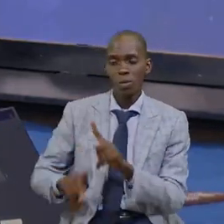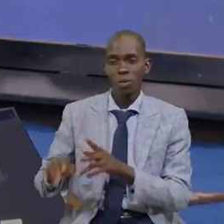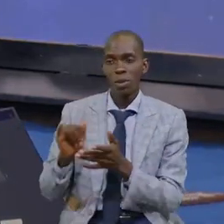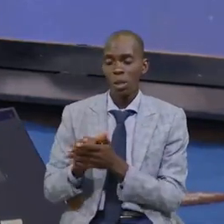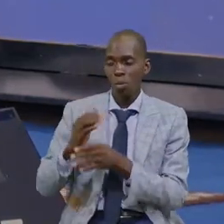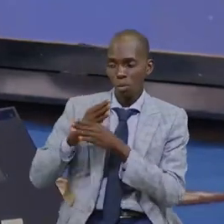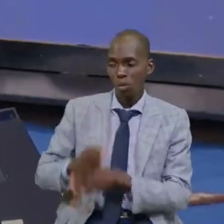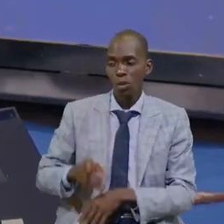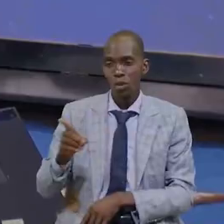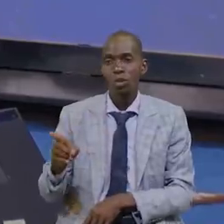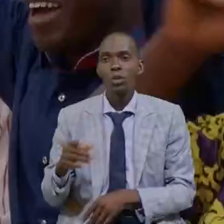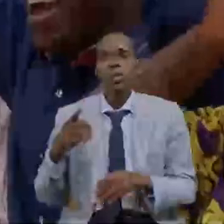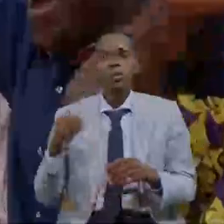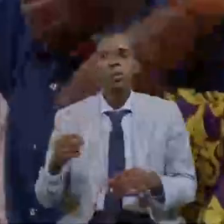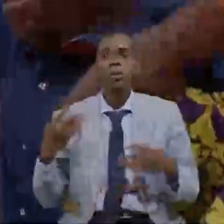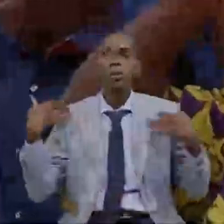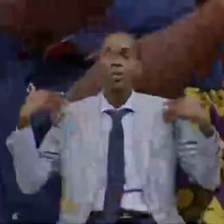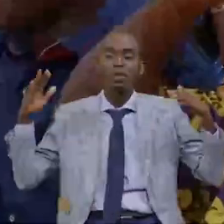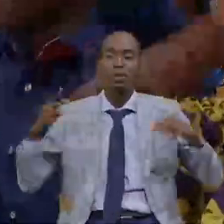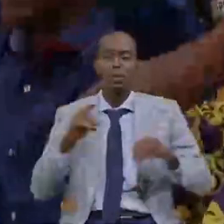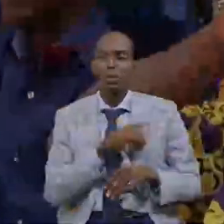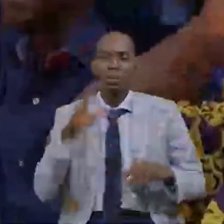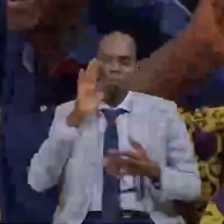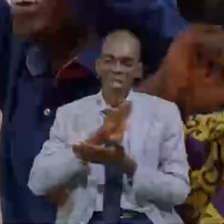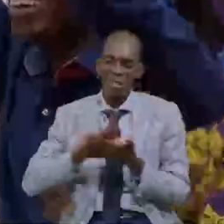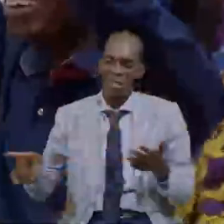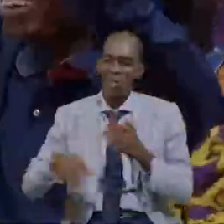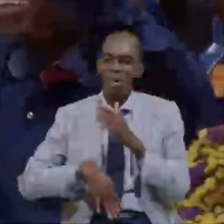tes gars du corps céleste vont les balayer de ton chemin.